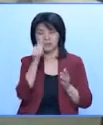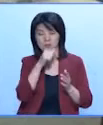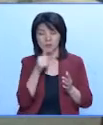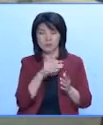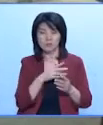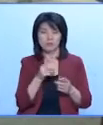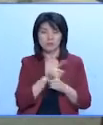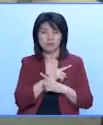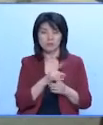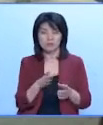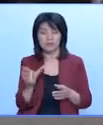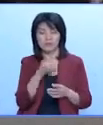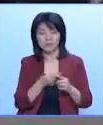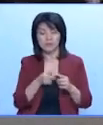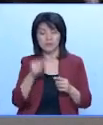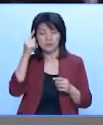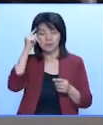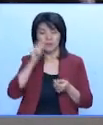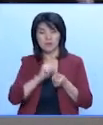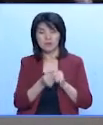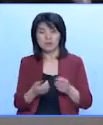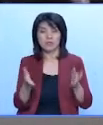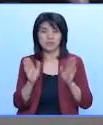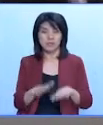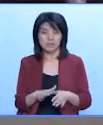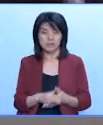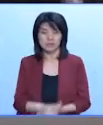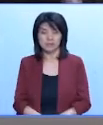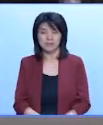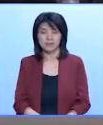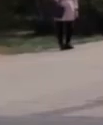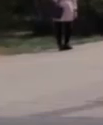Батырларымыздың есімі мәңгі ел есінде. Мөлдір Сағидолла, Юрий Белевский, Ертіс ақпарат.